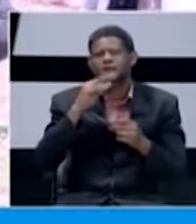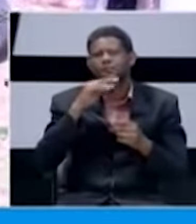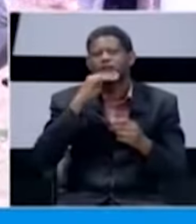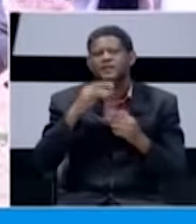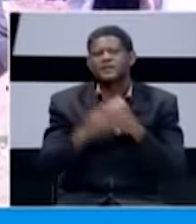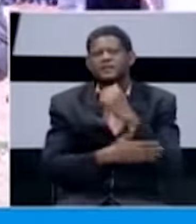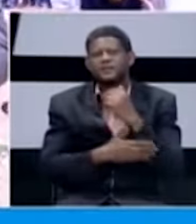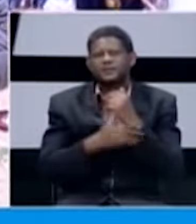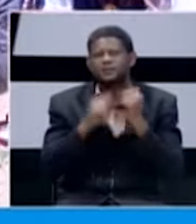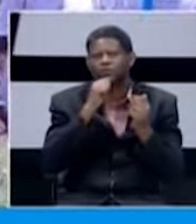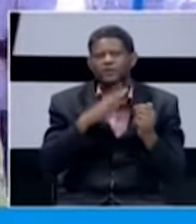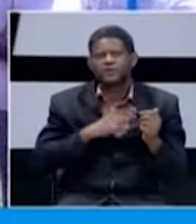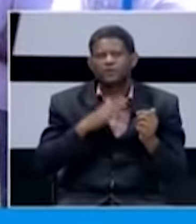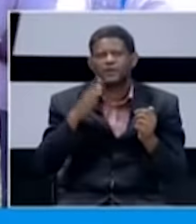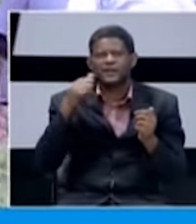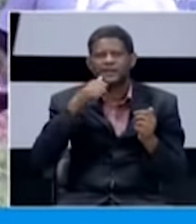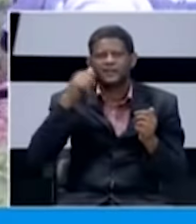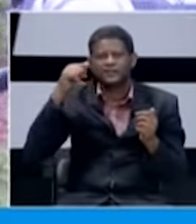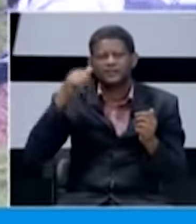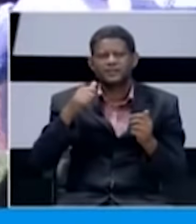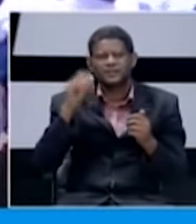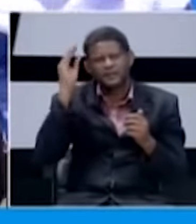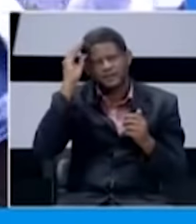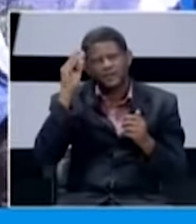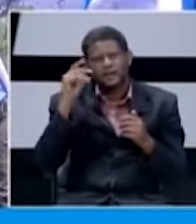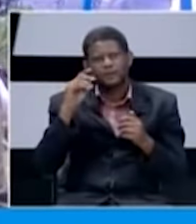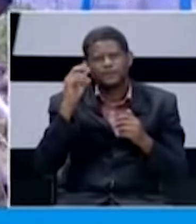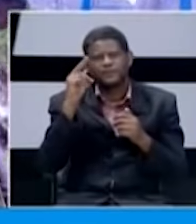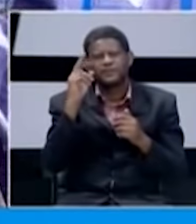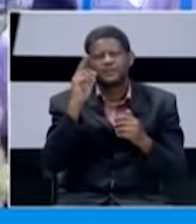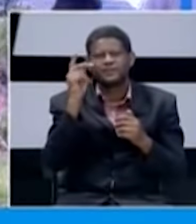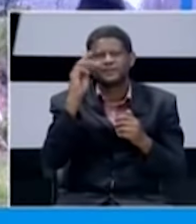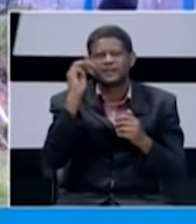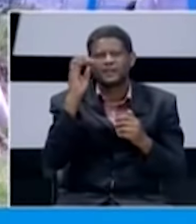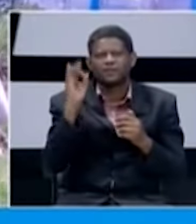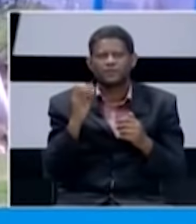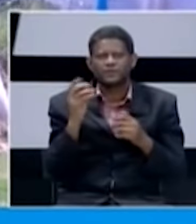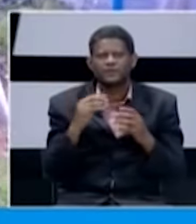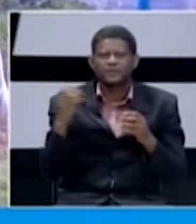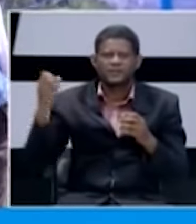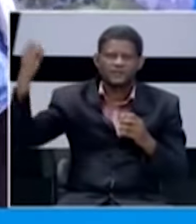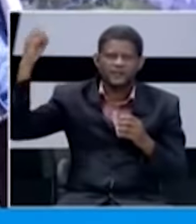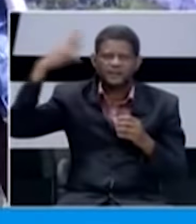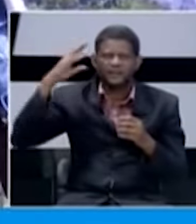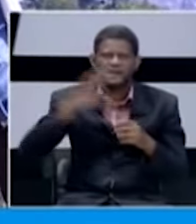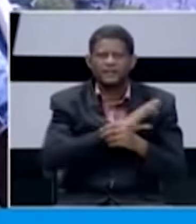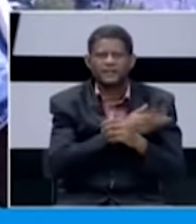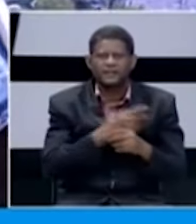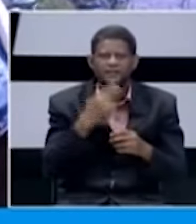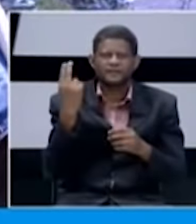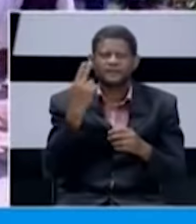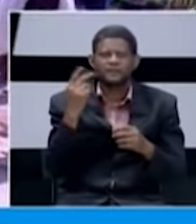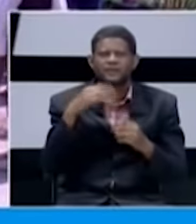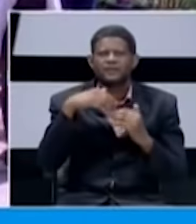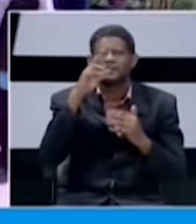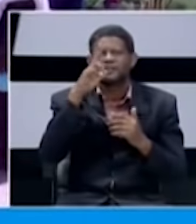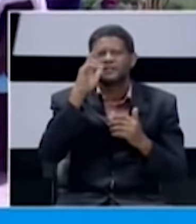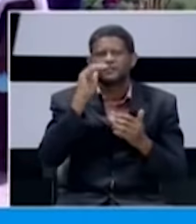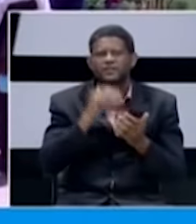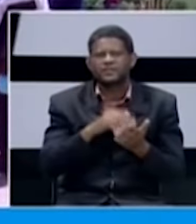አልጋነሽ አብራ አብ ወረዳ ህንጣሎ ዝተሃነጸ ፕሮጀክት መስተማይ ኃይል ጸሐይ ወይ ድማ ሶላር ከም ዝጥቀምን ንልዕሊ 3600